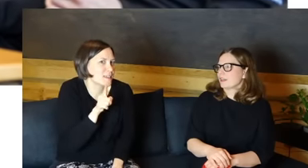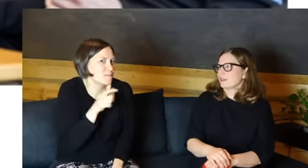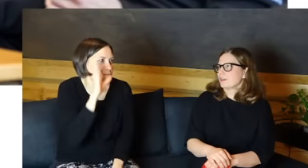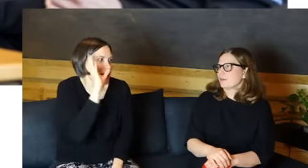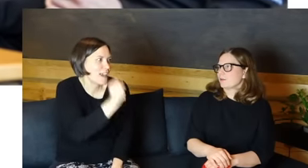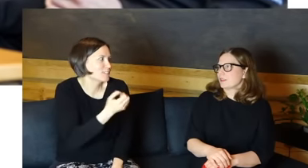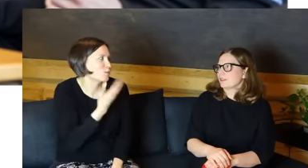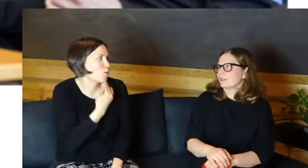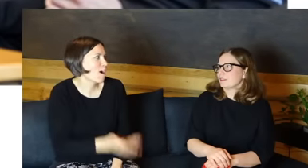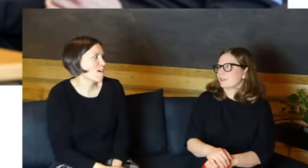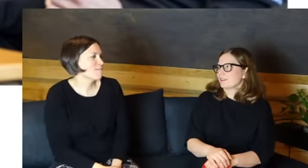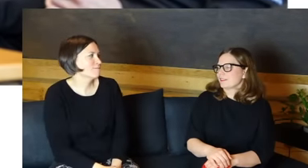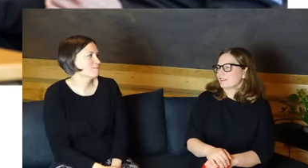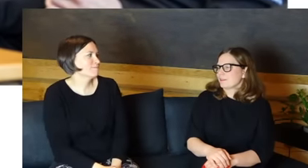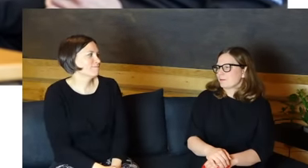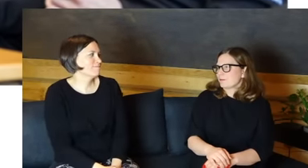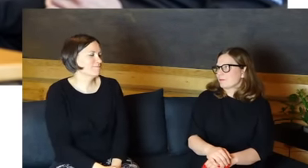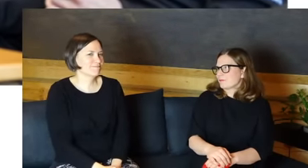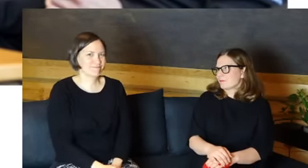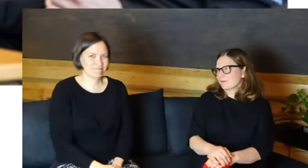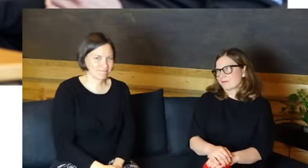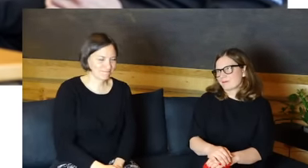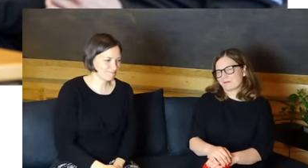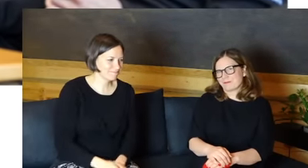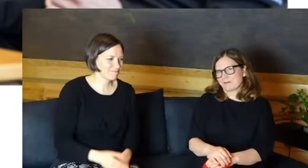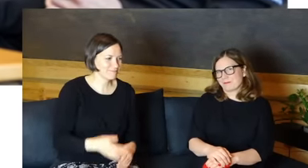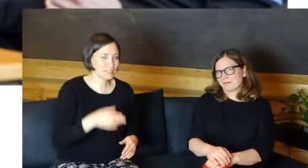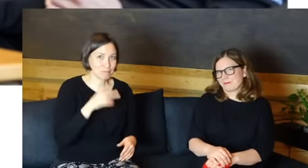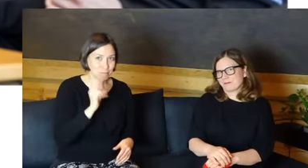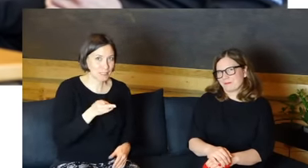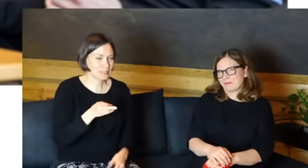mutta ei kyllä vain. Kyllä pihein siinä mies.